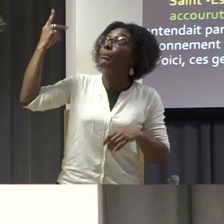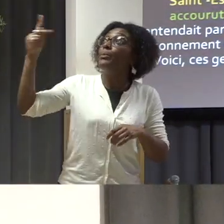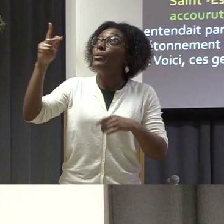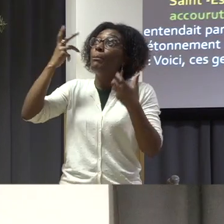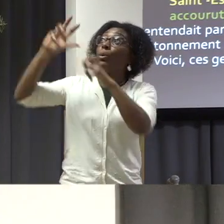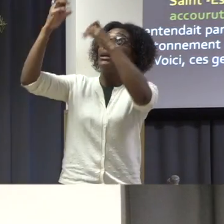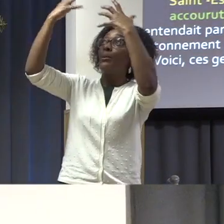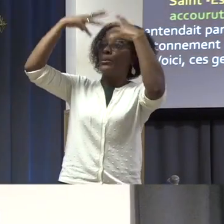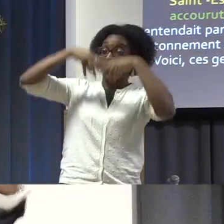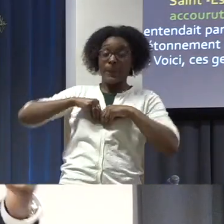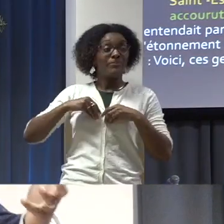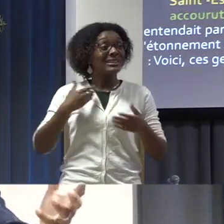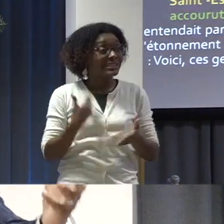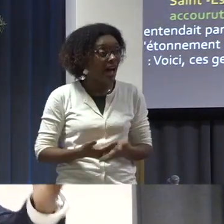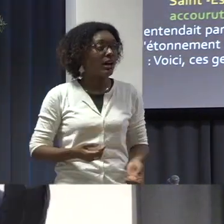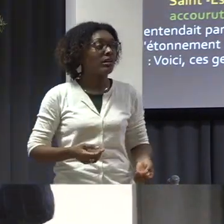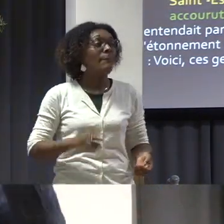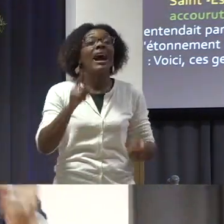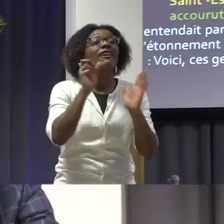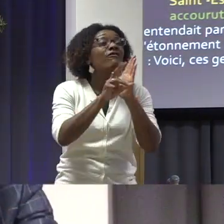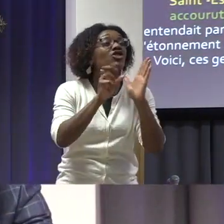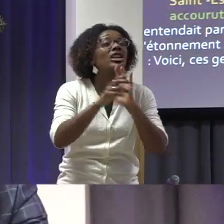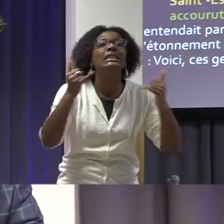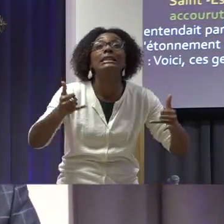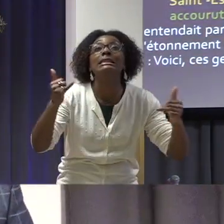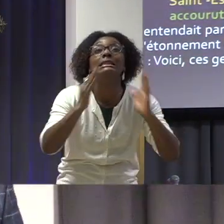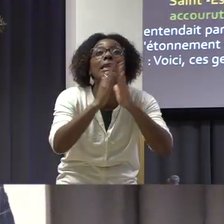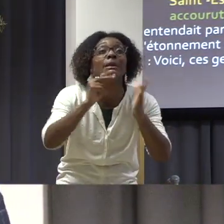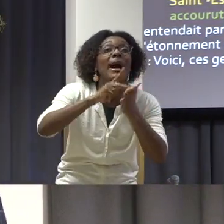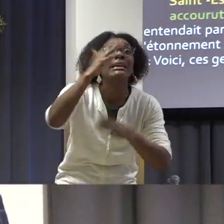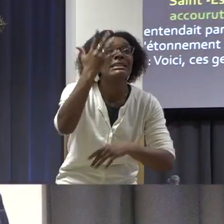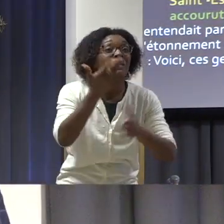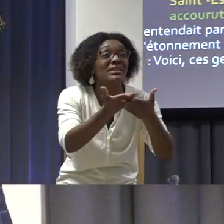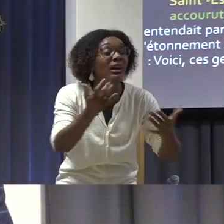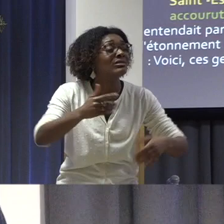c'est pas le bruit d'une dénomination c'est le bruit de l'esprit des lieux